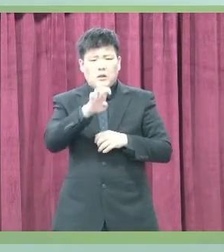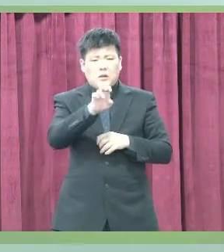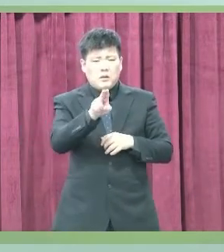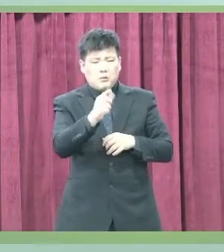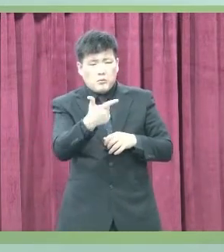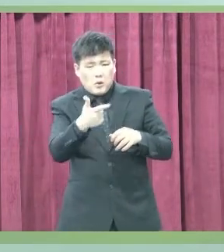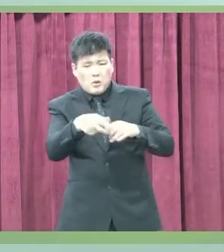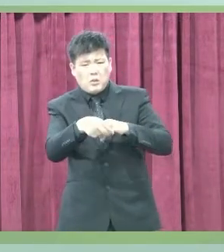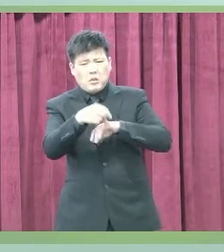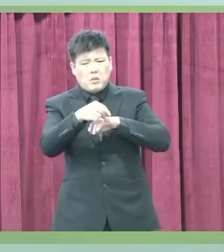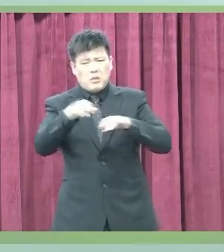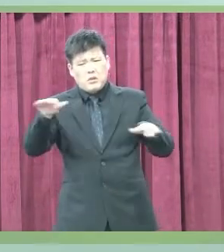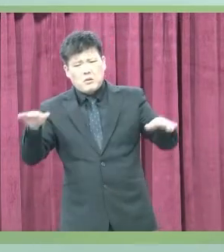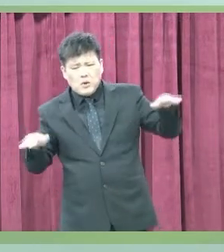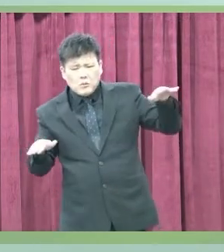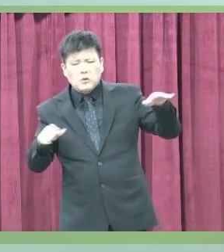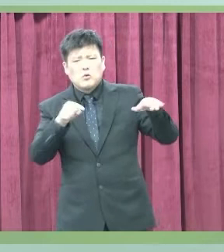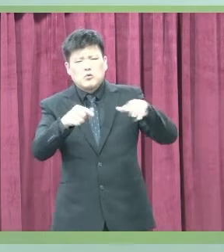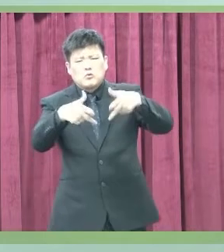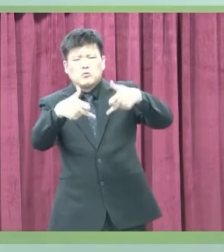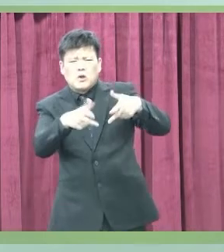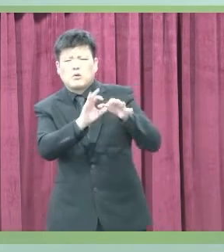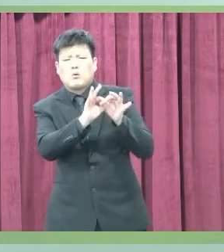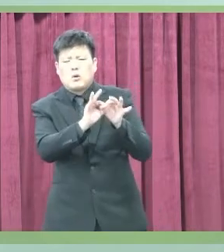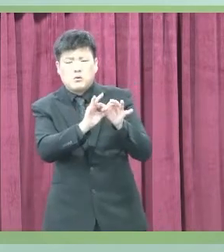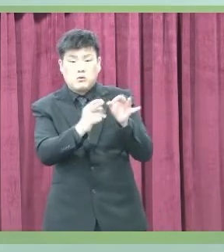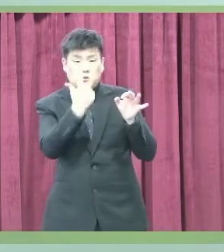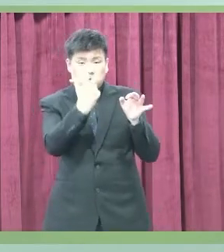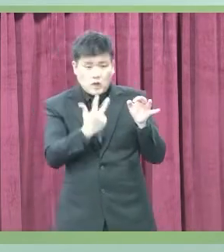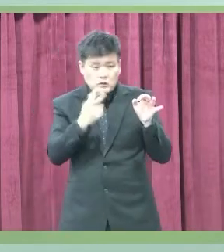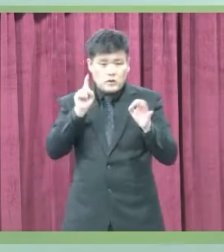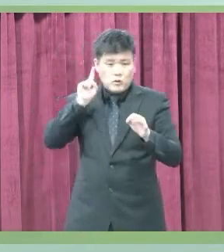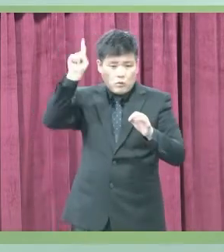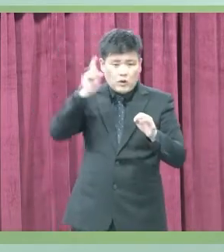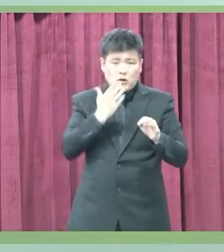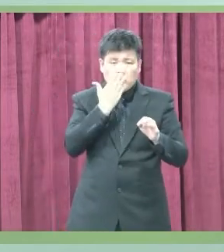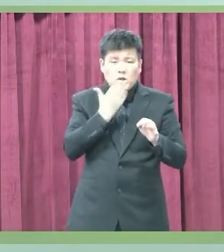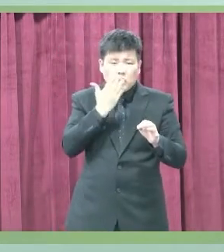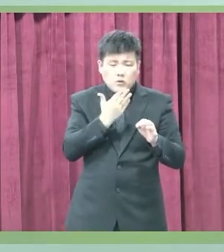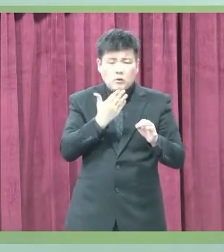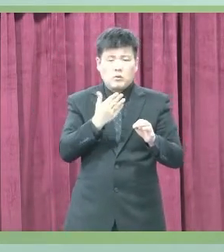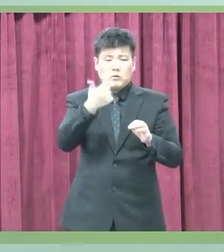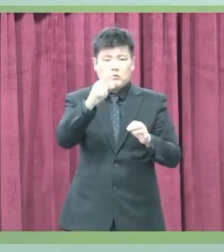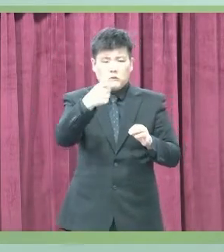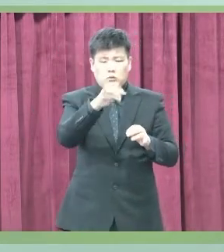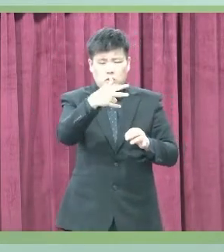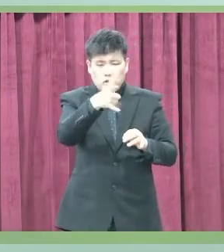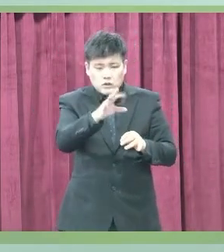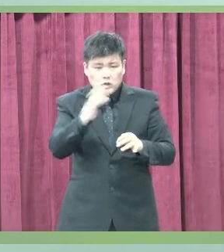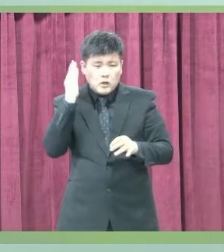장애와 뇌뇌출혈도 장애와 관련된 질환이고 시각장애 이제 고혈압, 당뇨병, 녹내장 가지고 있고 청각장애도